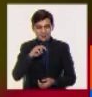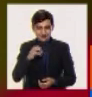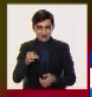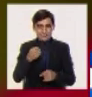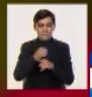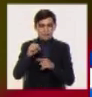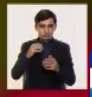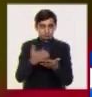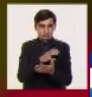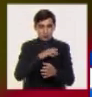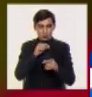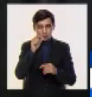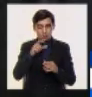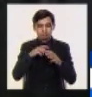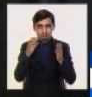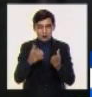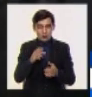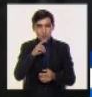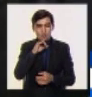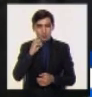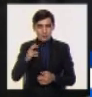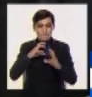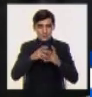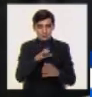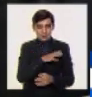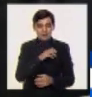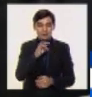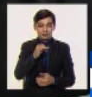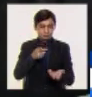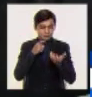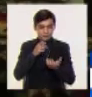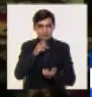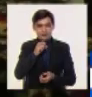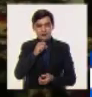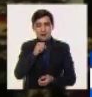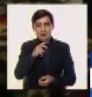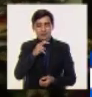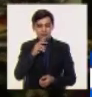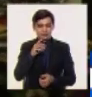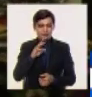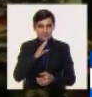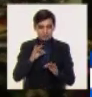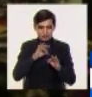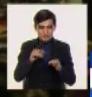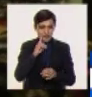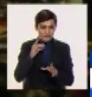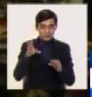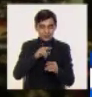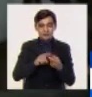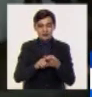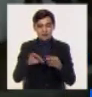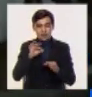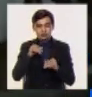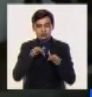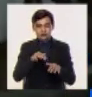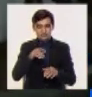победитель Кубка мира Алексей Вшивцев, мисс-снайпер Казахстана Ульяна Толмач. Подрастет ли им достойная смена, теперь зависит от решения